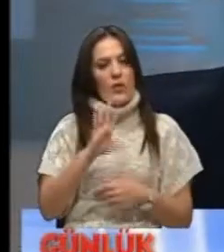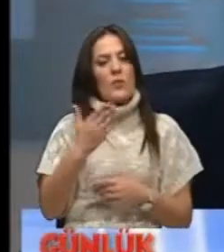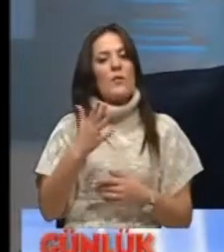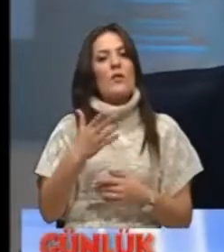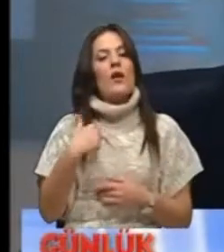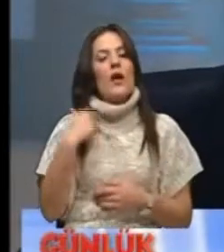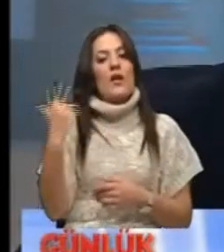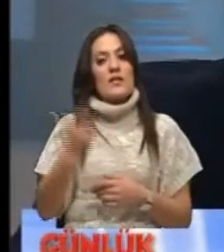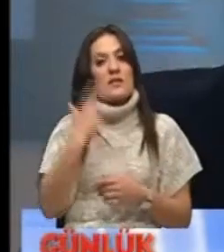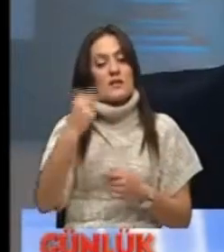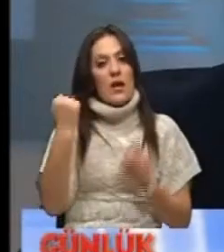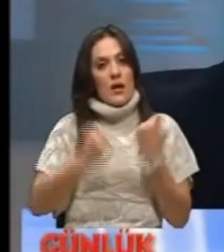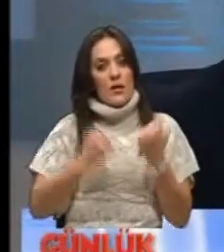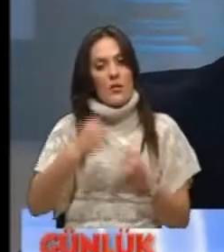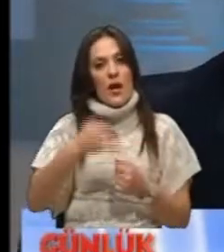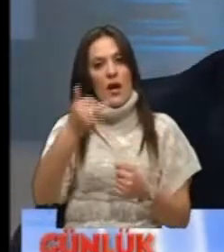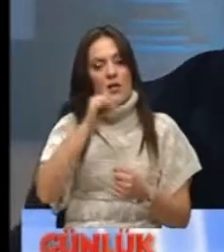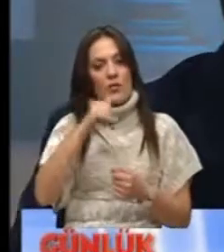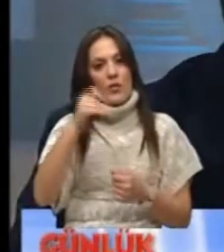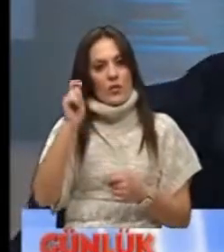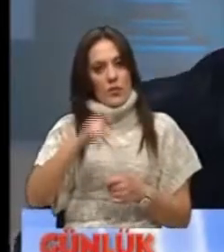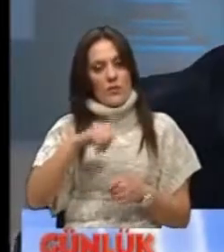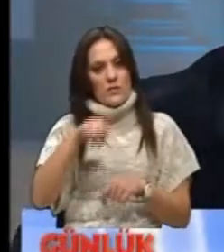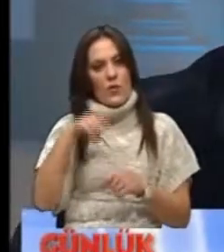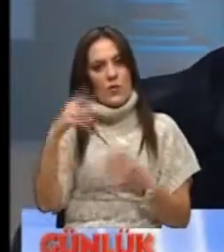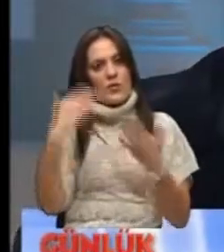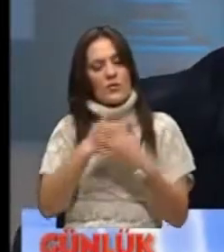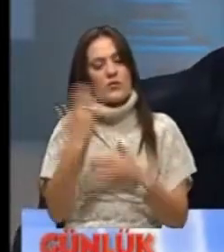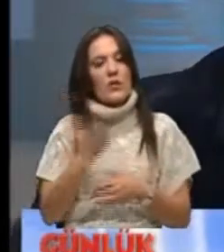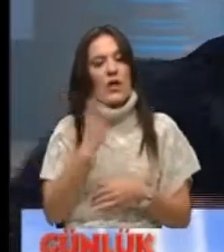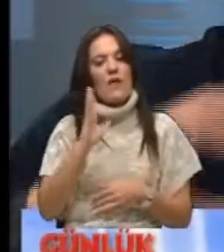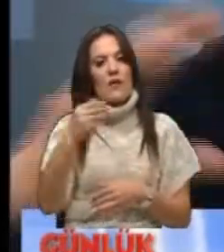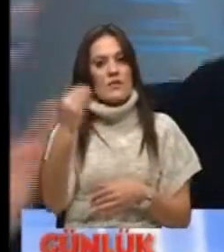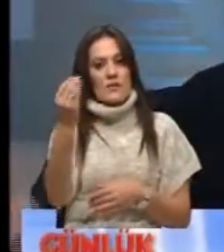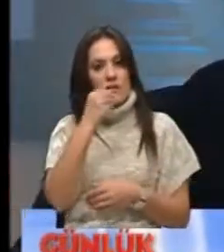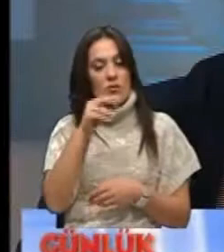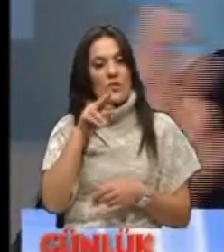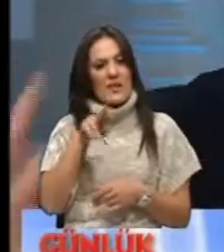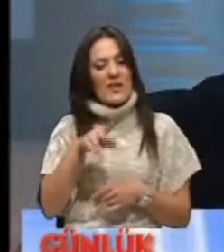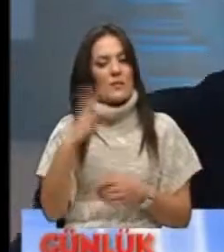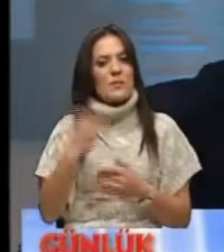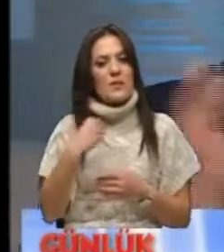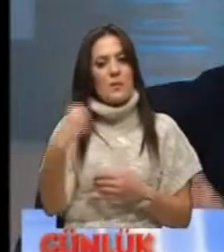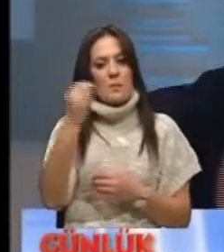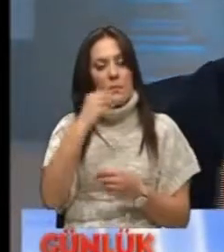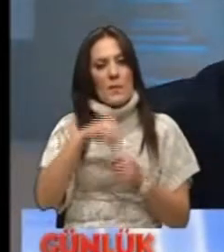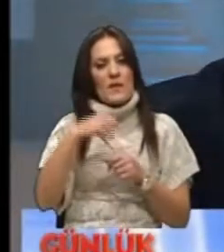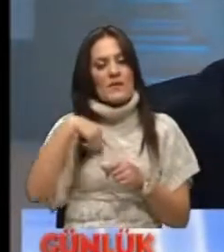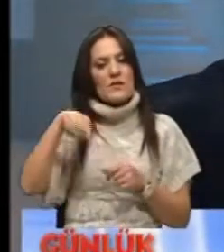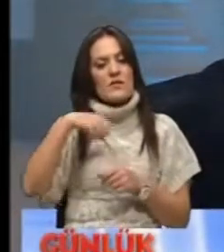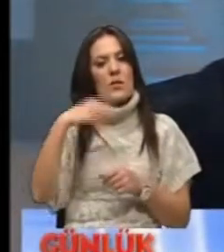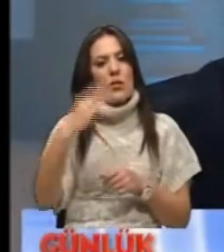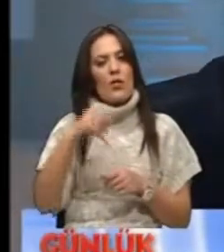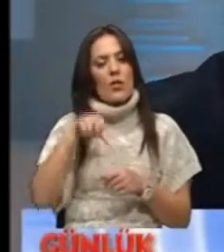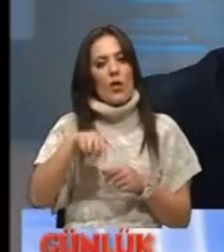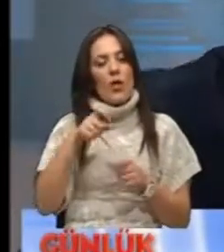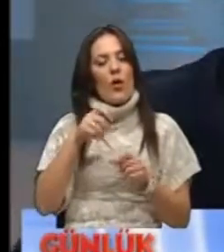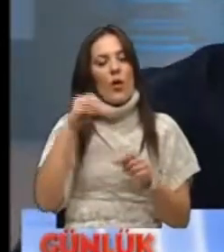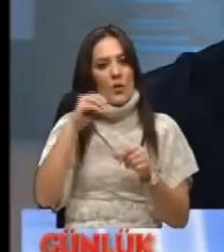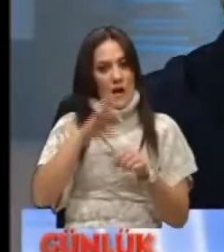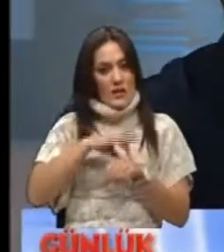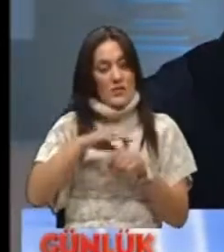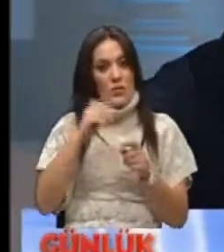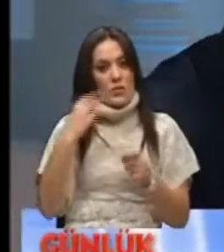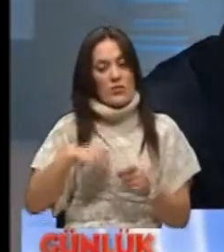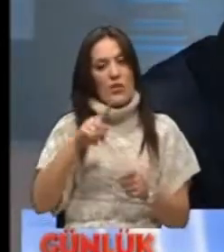Aşırı hızlı araba kullanıyoruz. Alkol aldığımız zamanlar, o geceler çok daha fazla yiyoruz gibi şeylerden beslenen de bir tarafı var obezitenin özellikle. Evet.